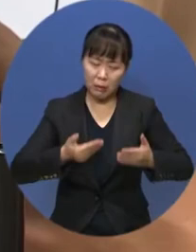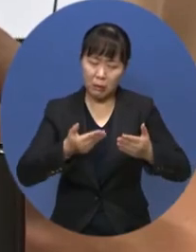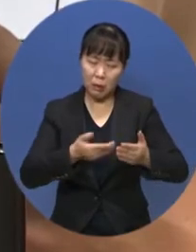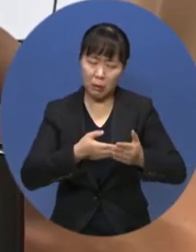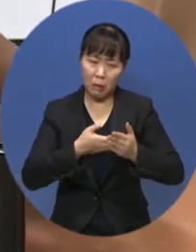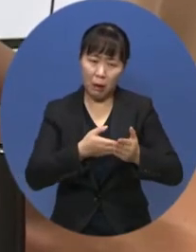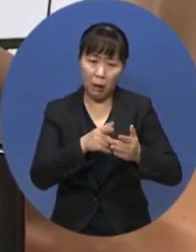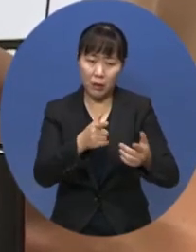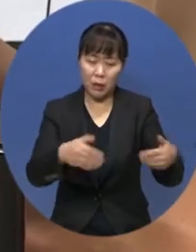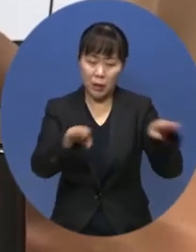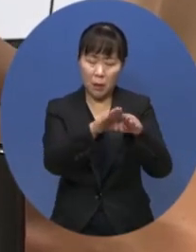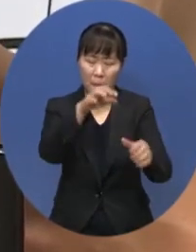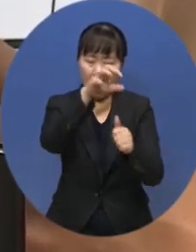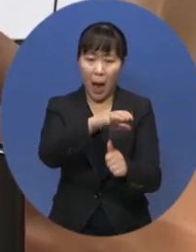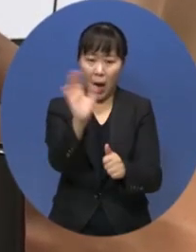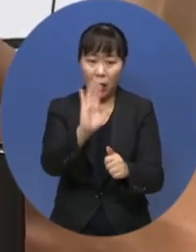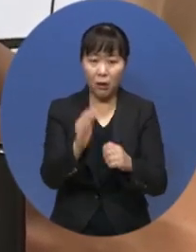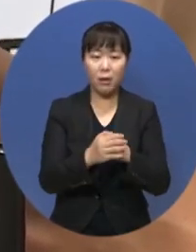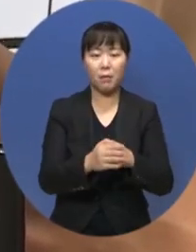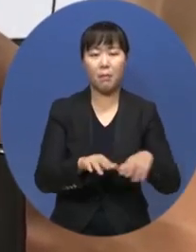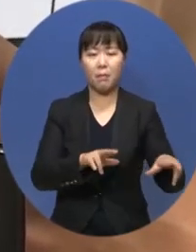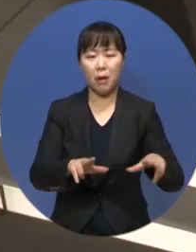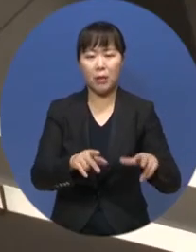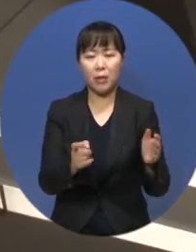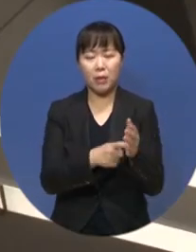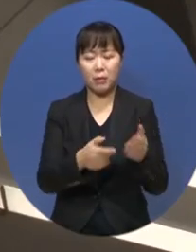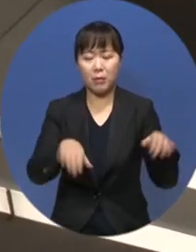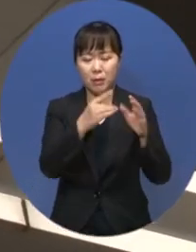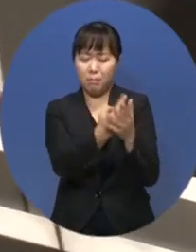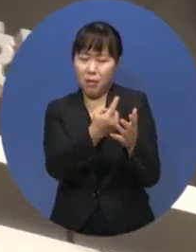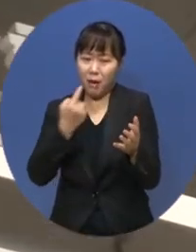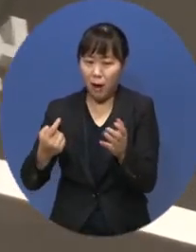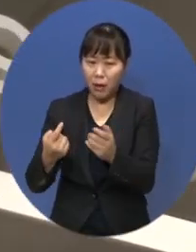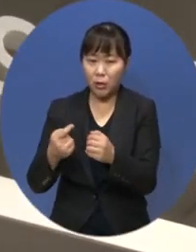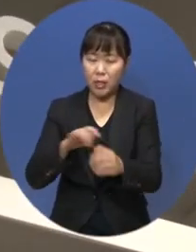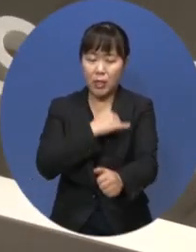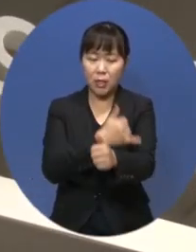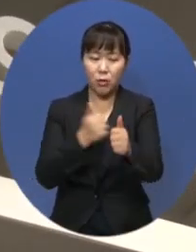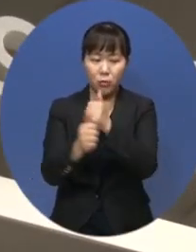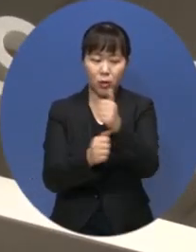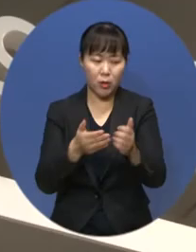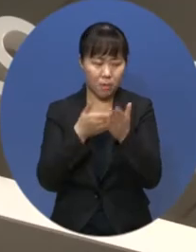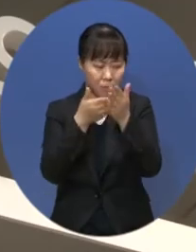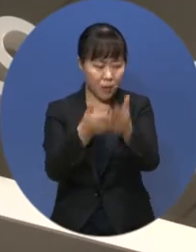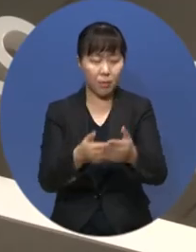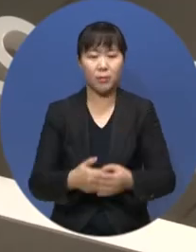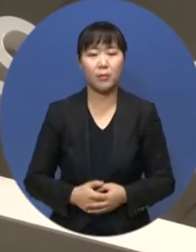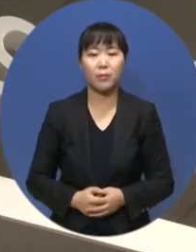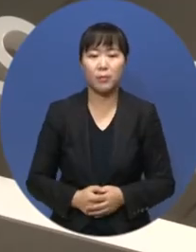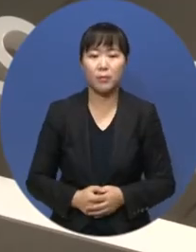강요하는 탈시설 시설 폐쇄가 지원자한테 아닌 저는 그런 말 즉각적인 긴급 탈시설을 인권위에 요청했습니다.